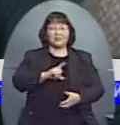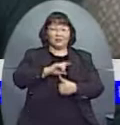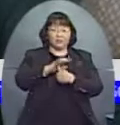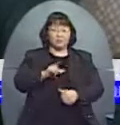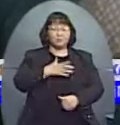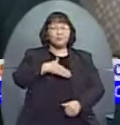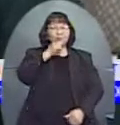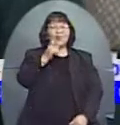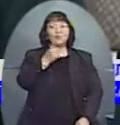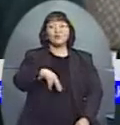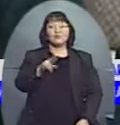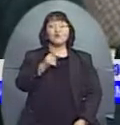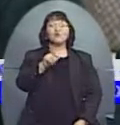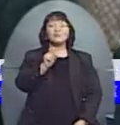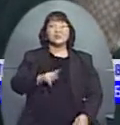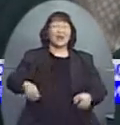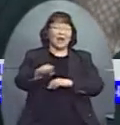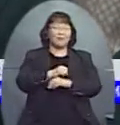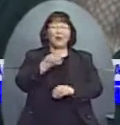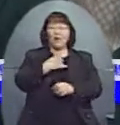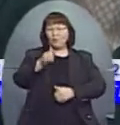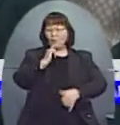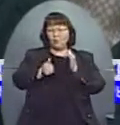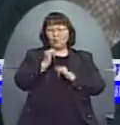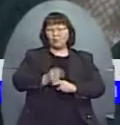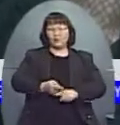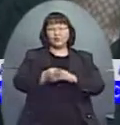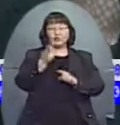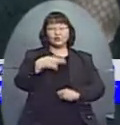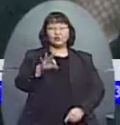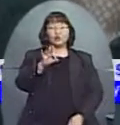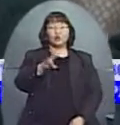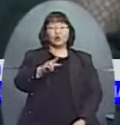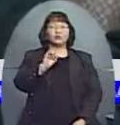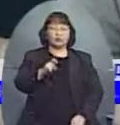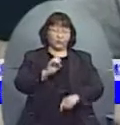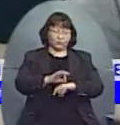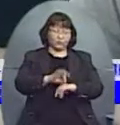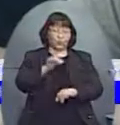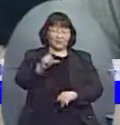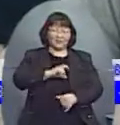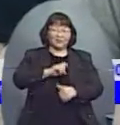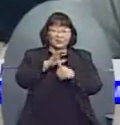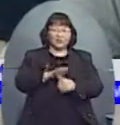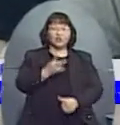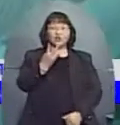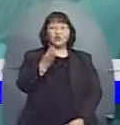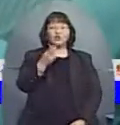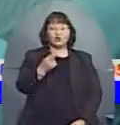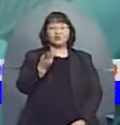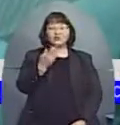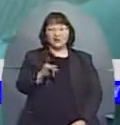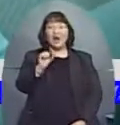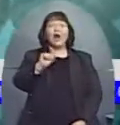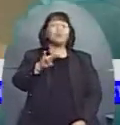мэнд. За тэгвэл Хөвсгөл аймагт архиталт архинт донтох өвчлөл өндөр байгаа нь хүний эрхийн ноцтой зөрчил гэдгийг мөн илэрхийлж байна. Ер